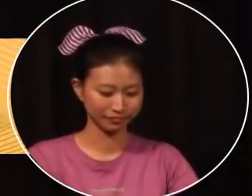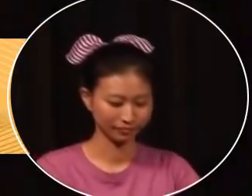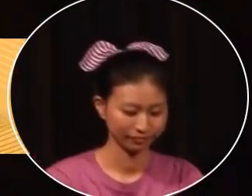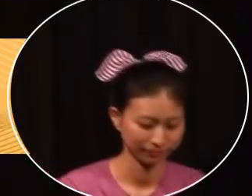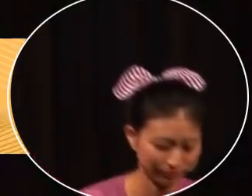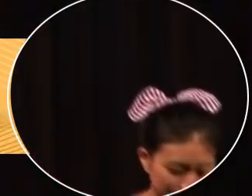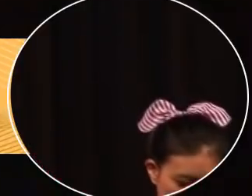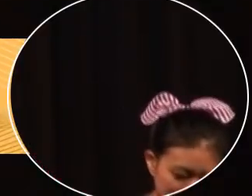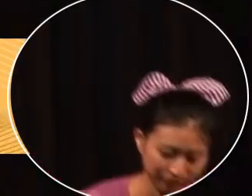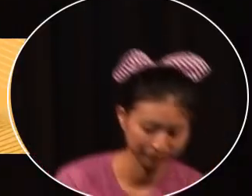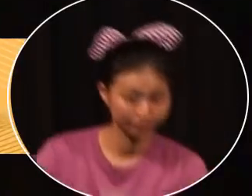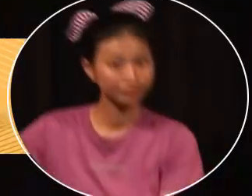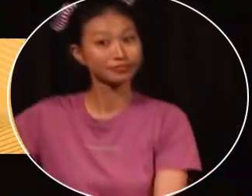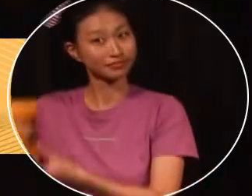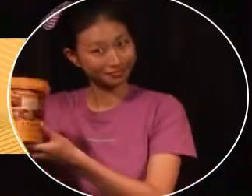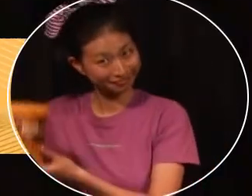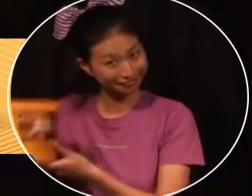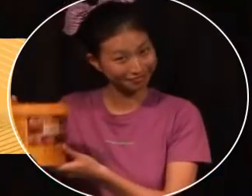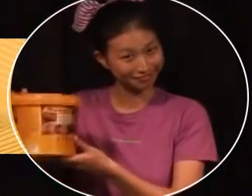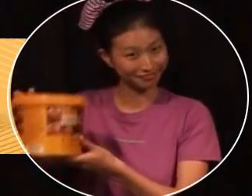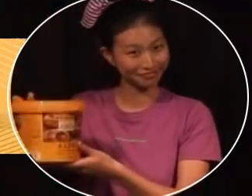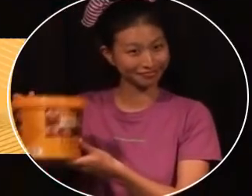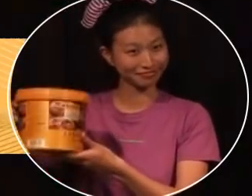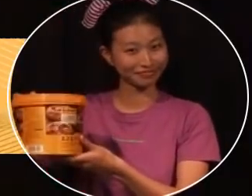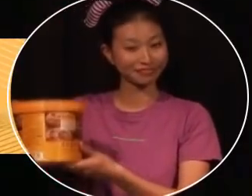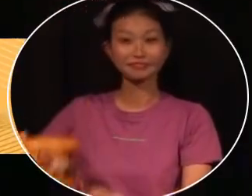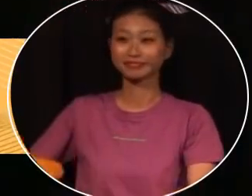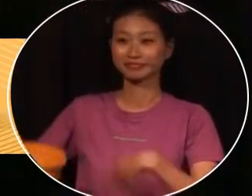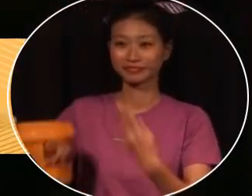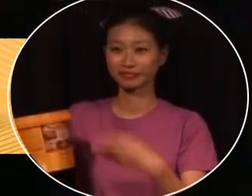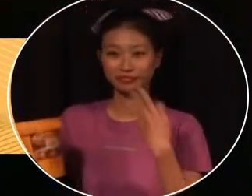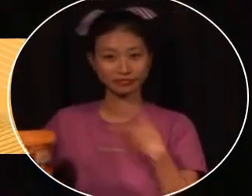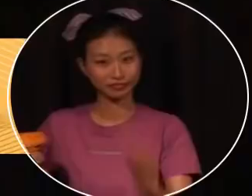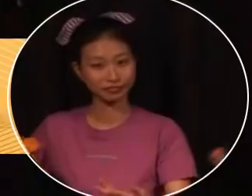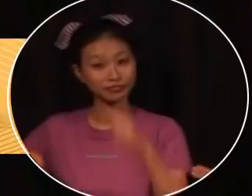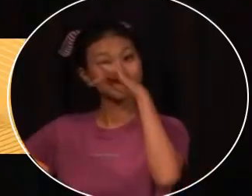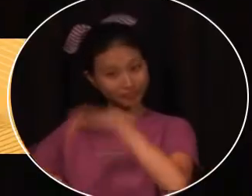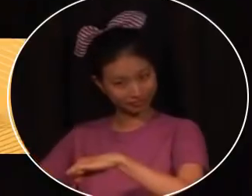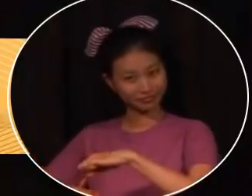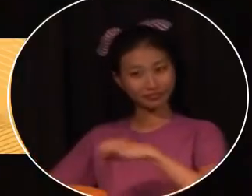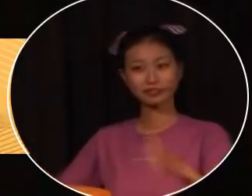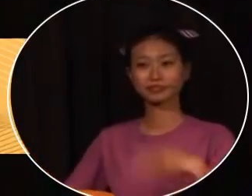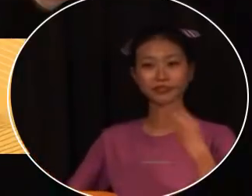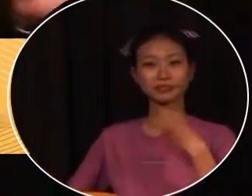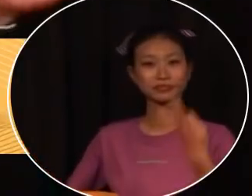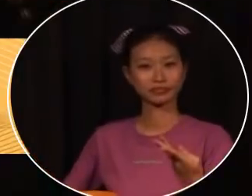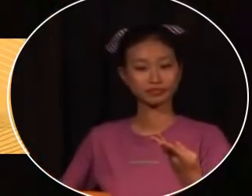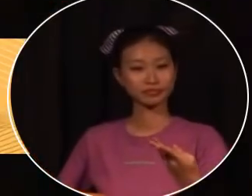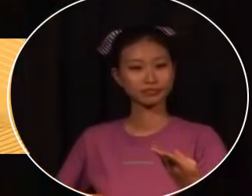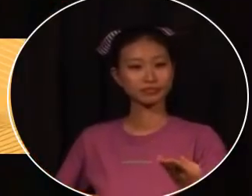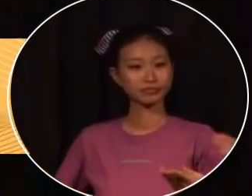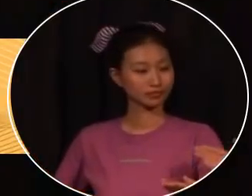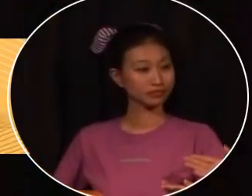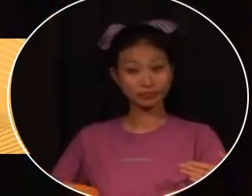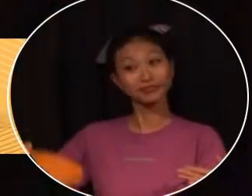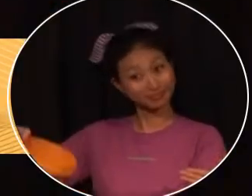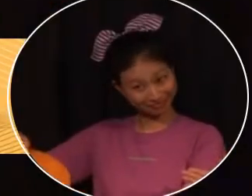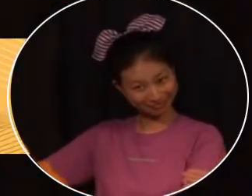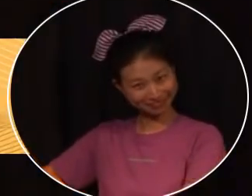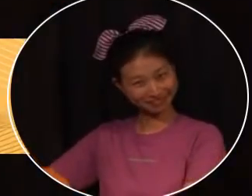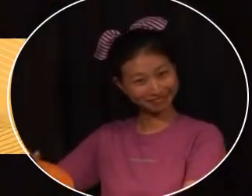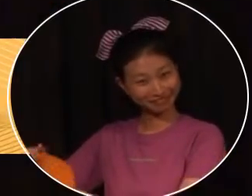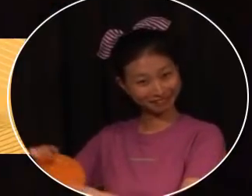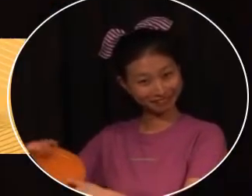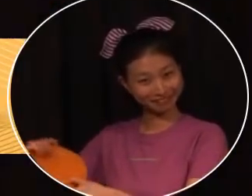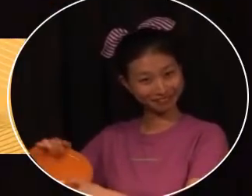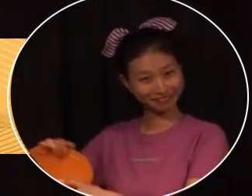我个人是非常好，我持普通意见，但是今天我不反对这意见，也不代表说那些